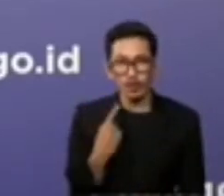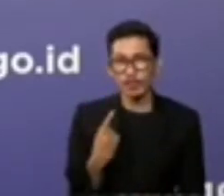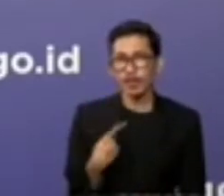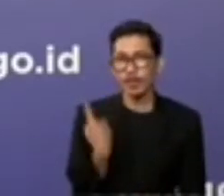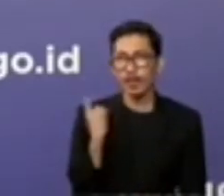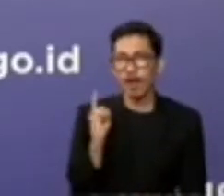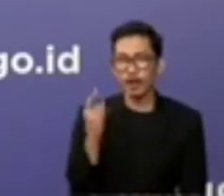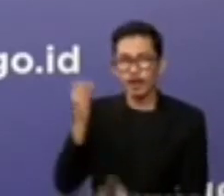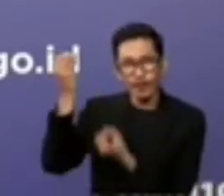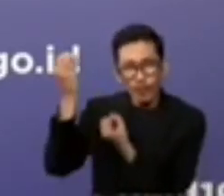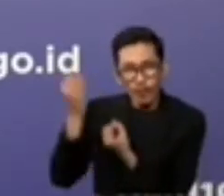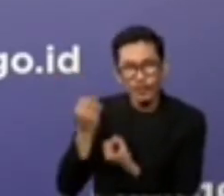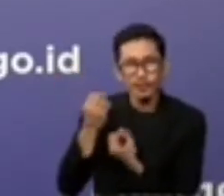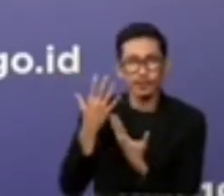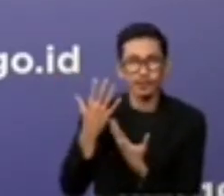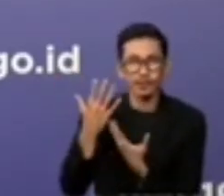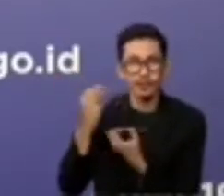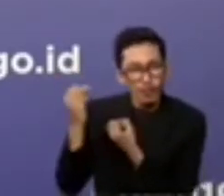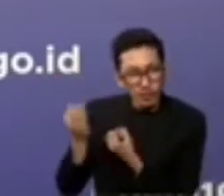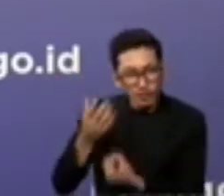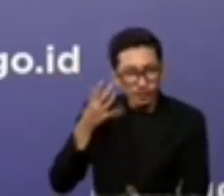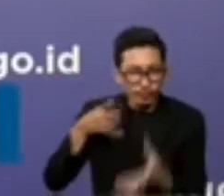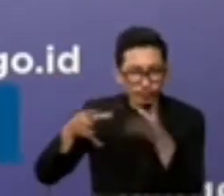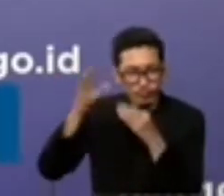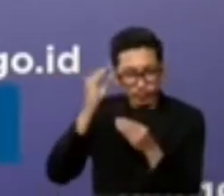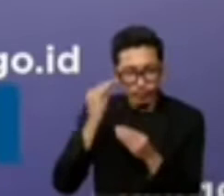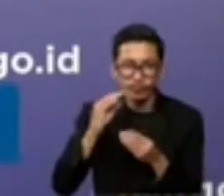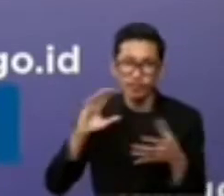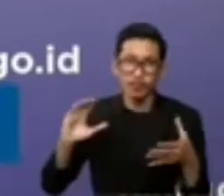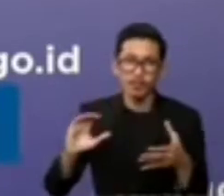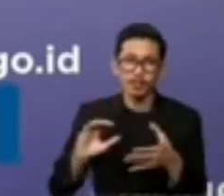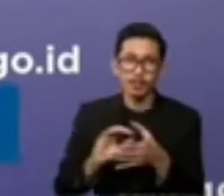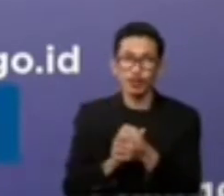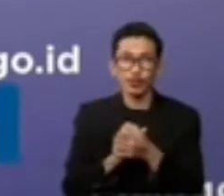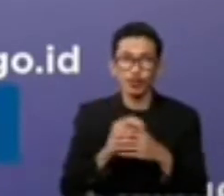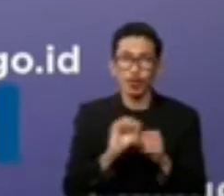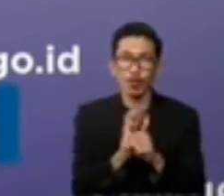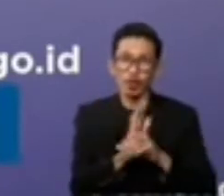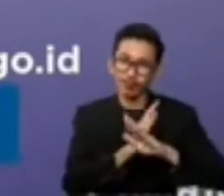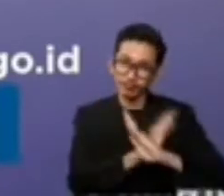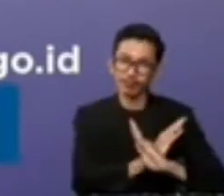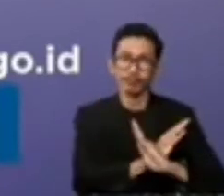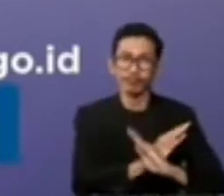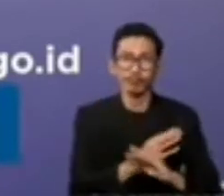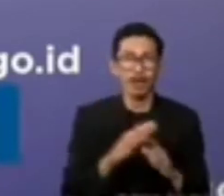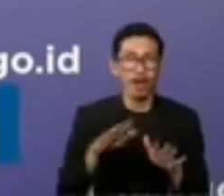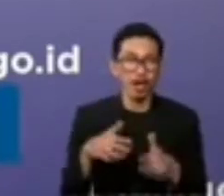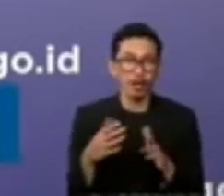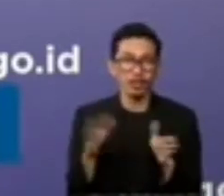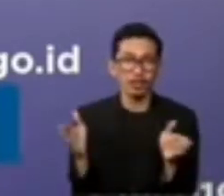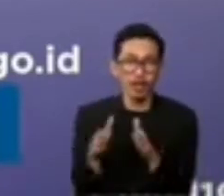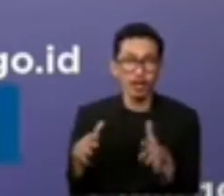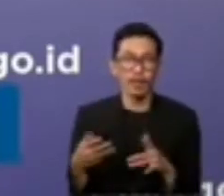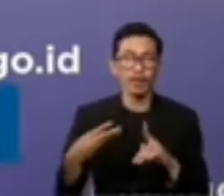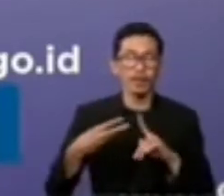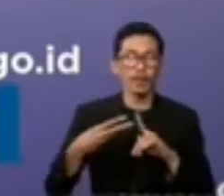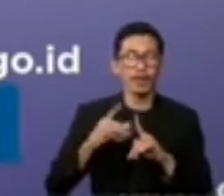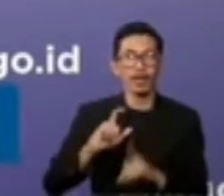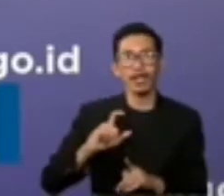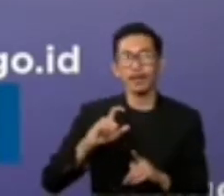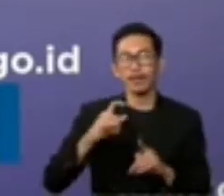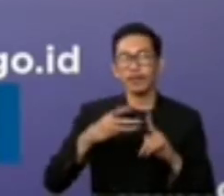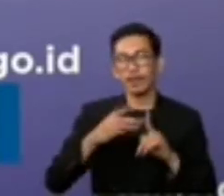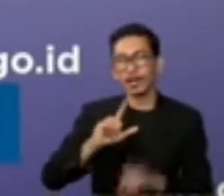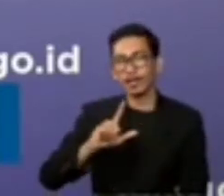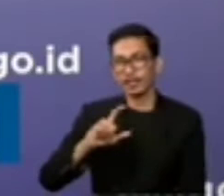sistem informasi terintegrasi bersatu lawan COVID atau BLC. Sehingga dengan mudah kita dapat